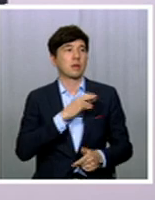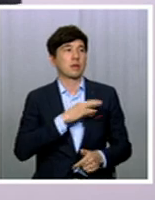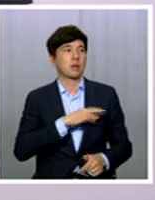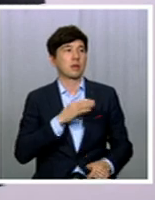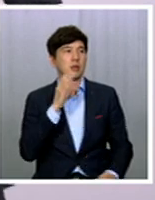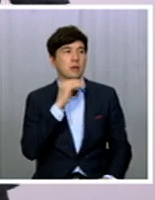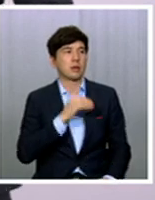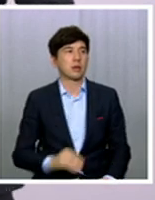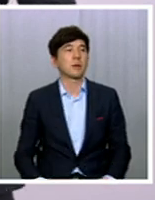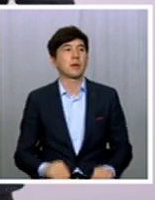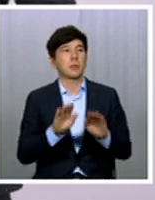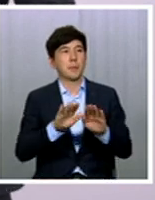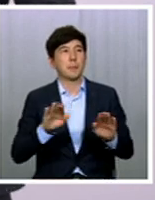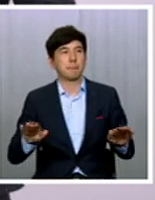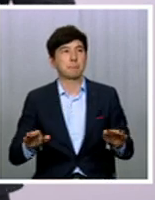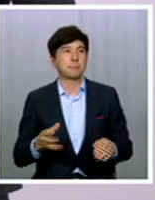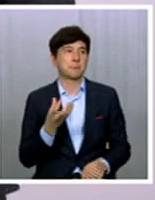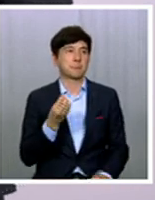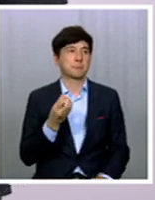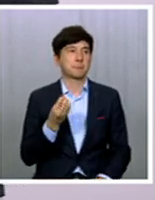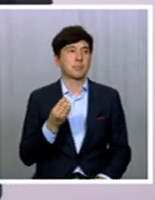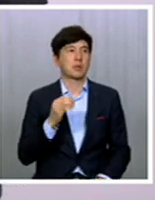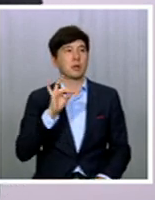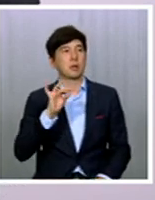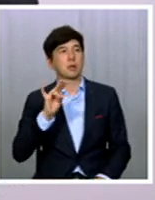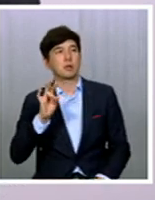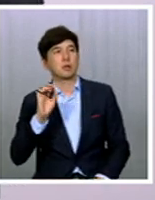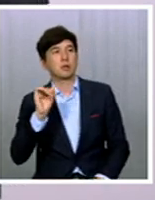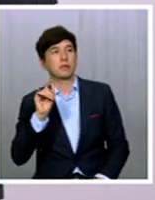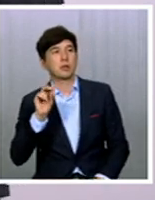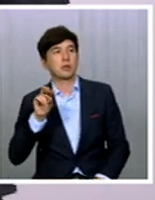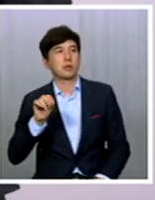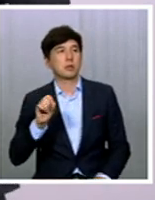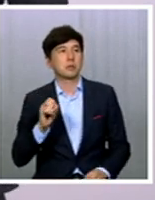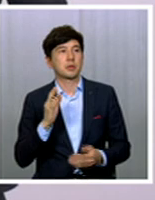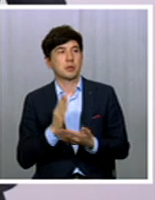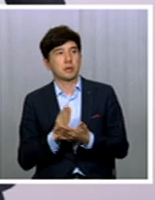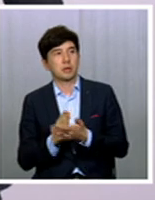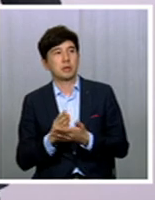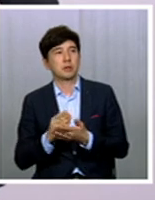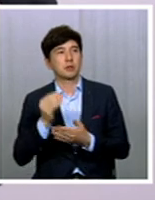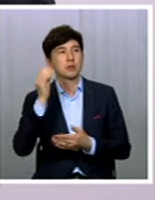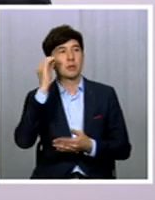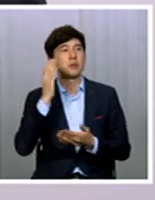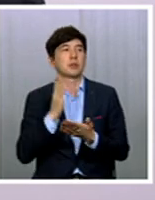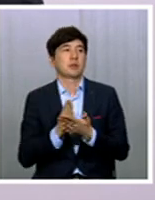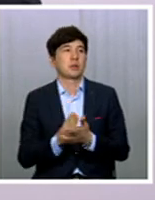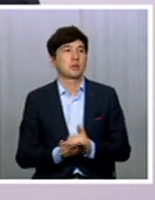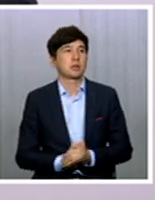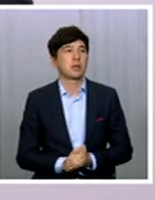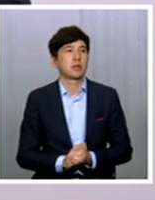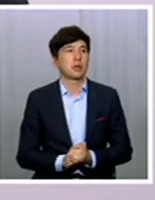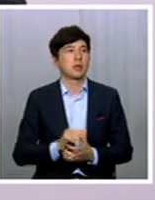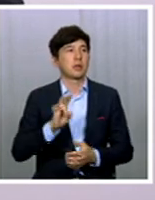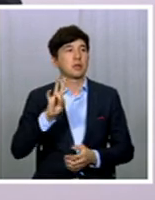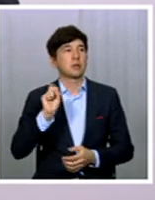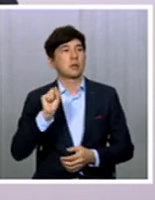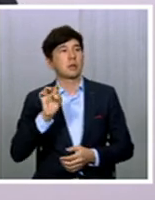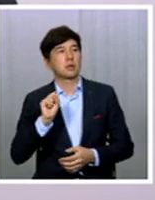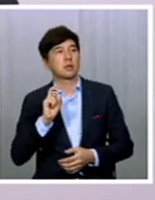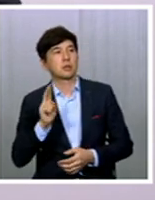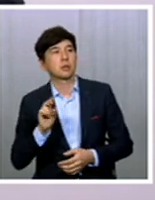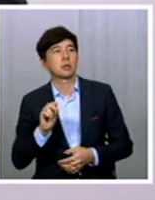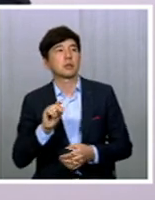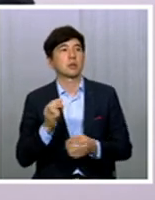сонымен қатар экономикалық инфрақұрылыммен қатар бізде нарықтық инфрақұрылым ұғымы қалыптасқан. Нарықтық экономика дамыған